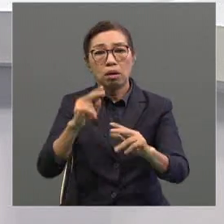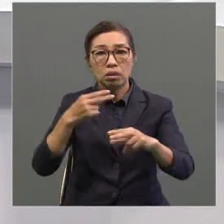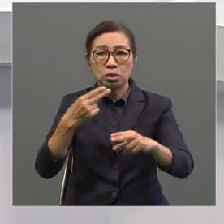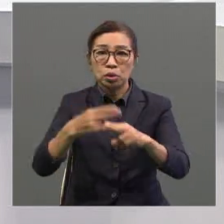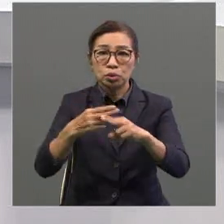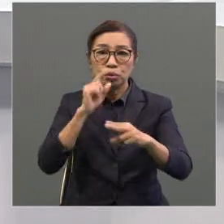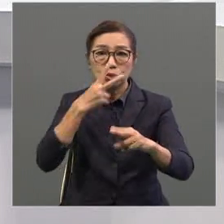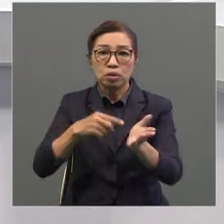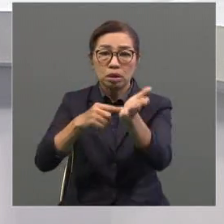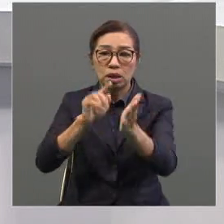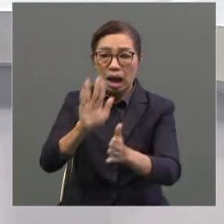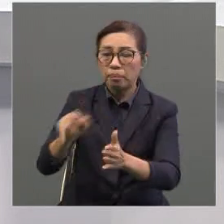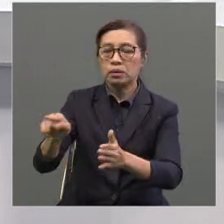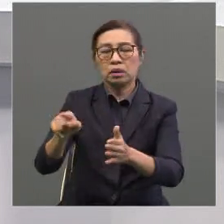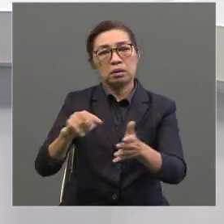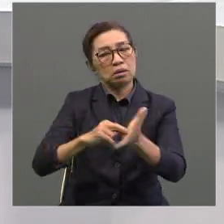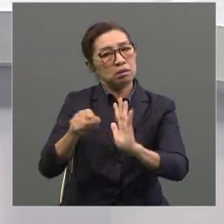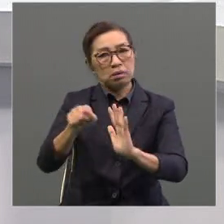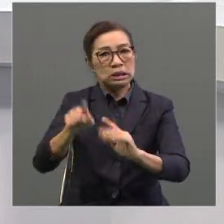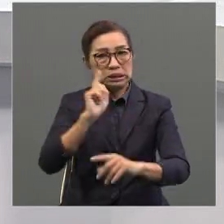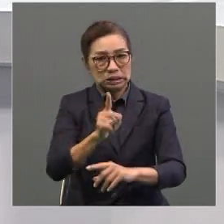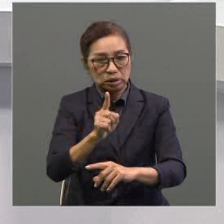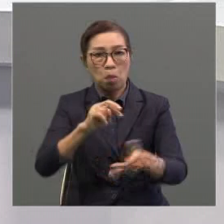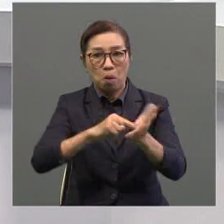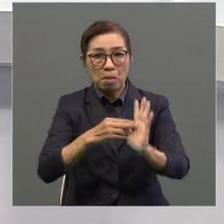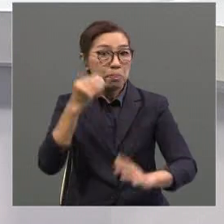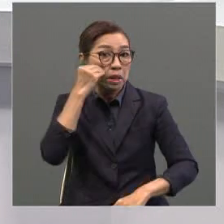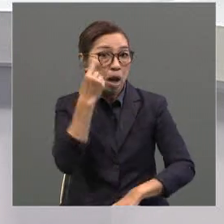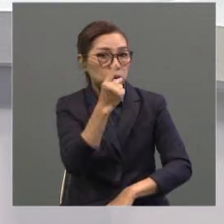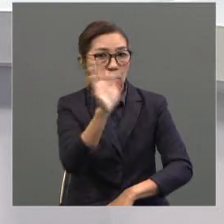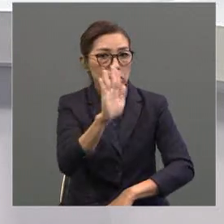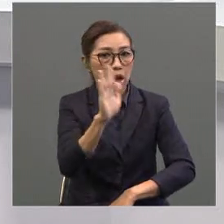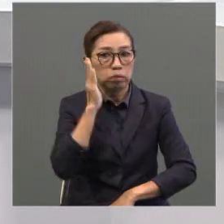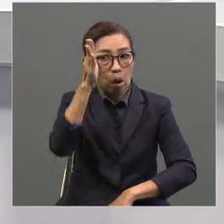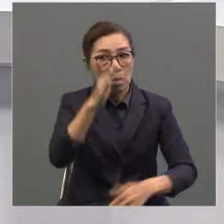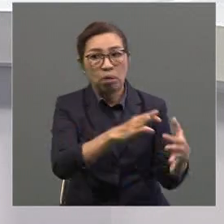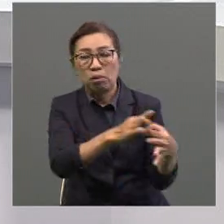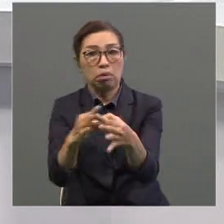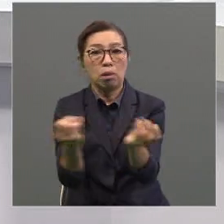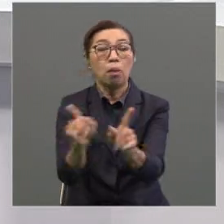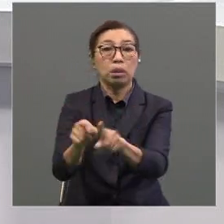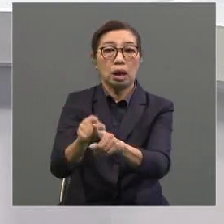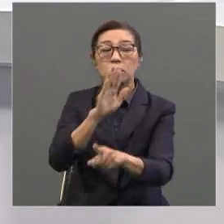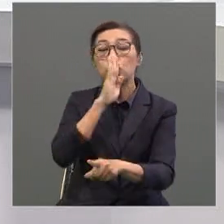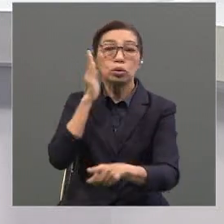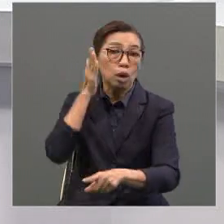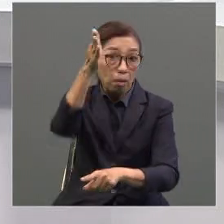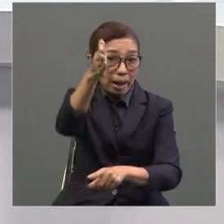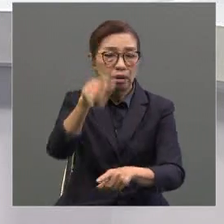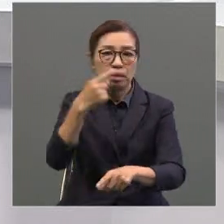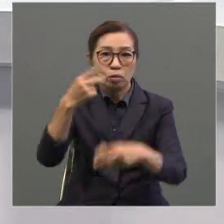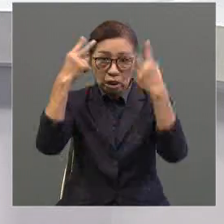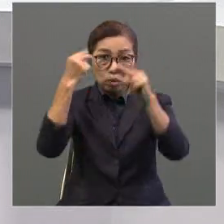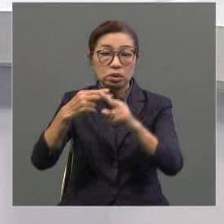อาจารย์นิติศาสตร์ก็บอกว่าไม่ใช่เฉพาะแค่คุณพี่ทานนะมันผูกพันไปหมดไงคือไม่ว่าใครก็ตามทีถ้าเกิดว่าเสนอชื่อ